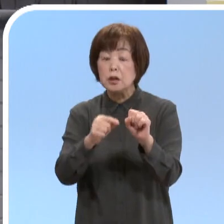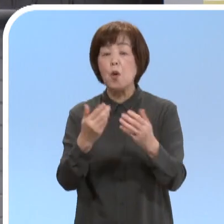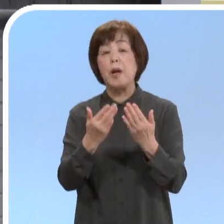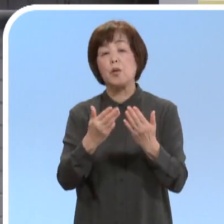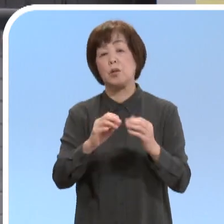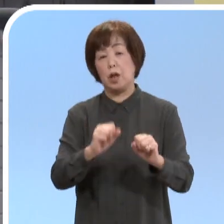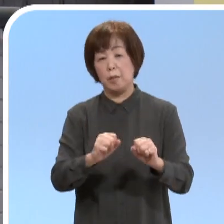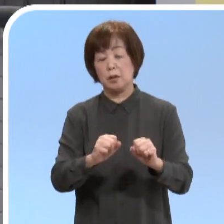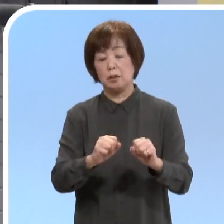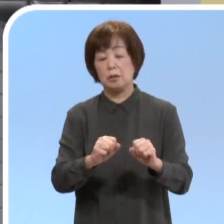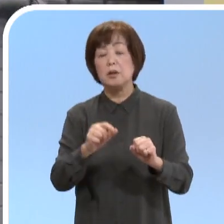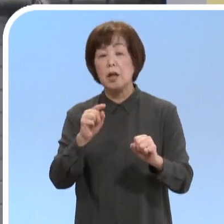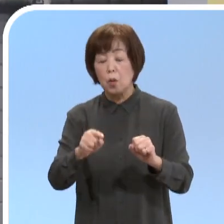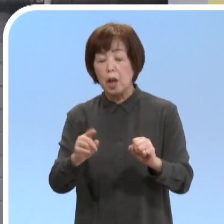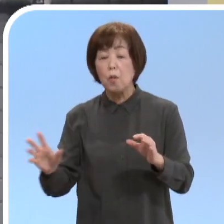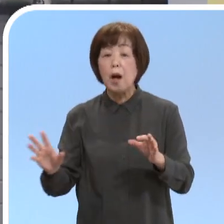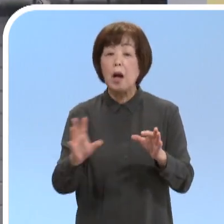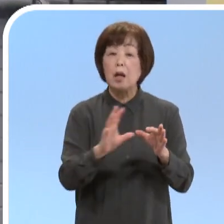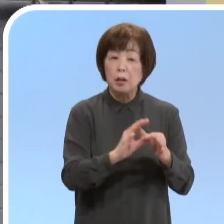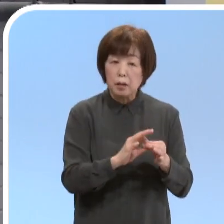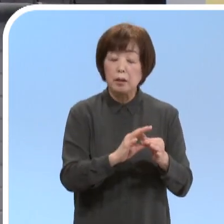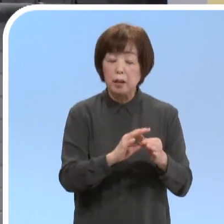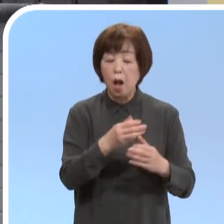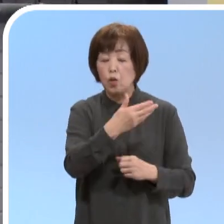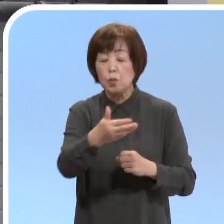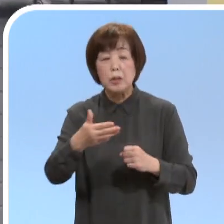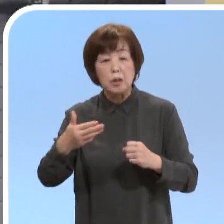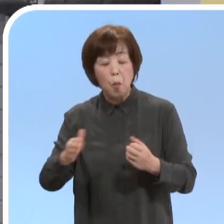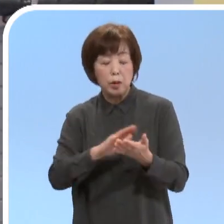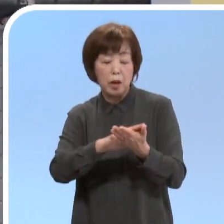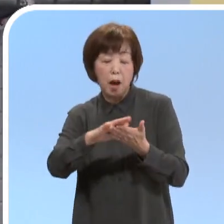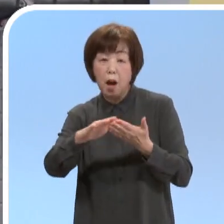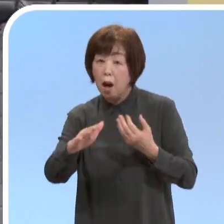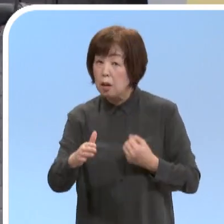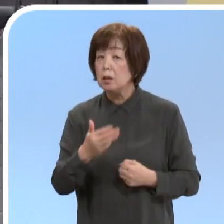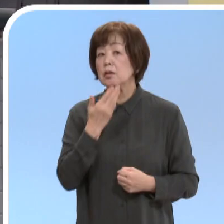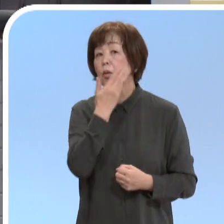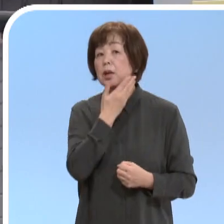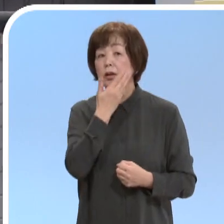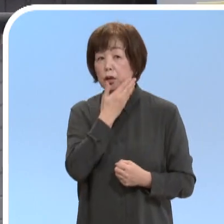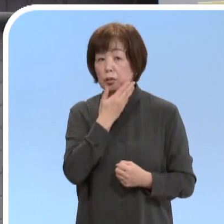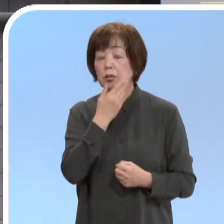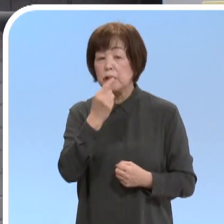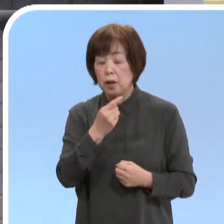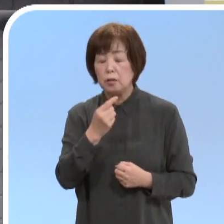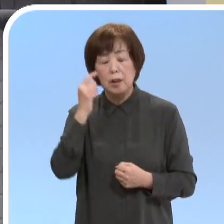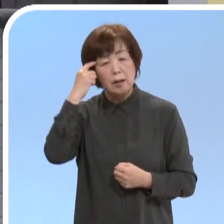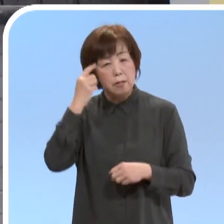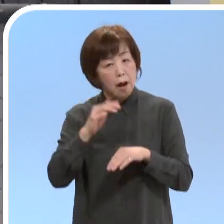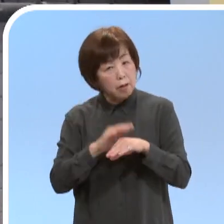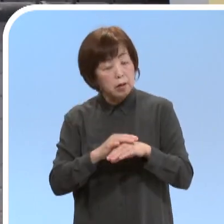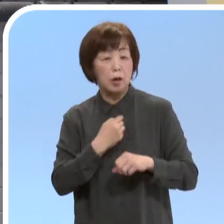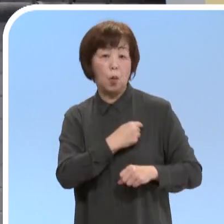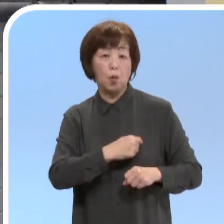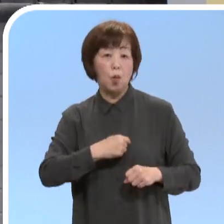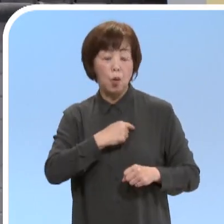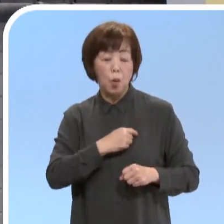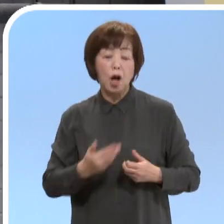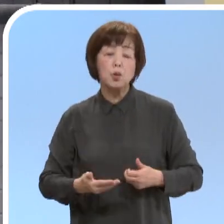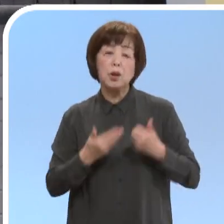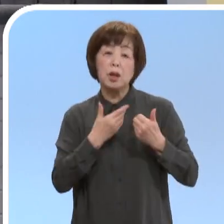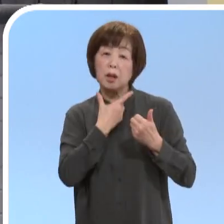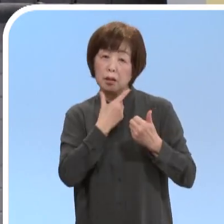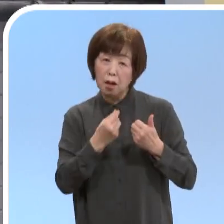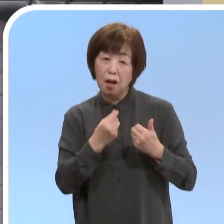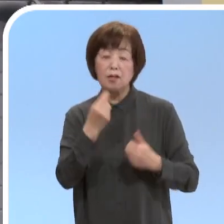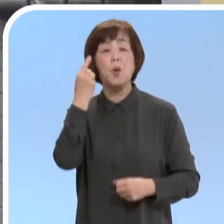そうそうなんですなのでそれでねやっぱ海をこう綺麗にしていかないといけないっていういう子供たちの心が育って